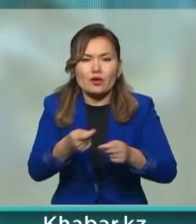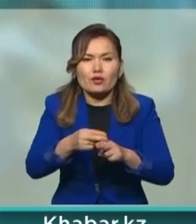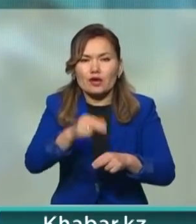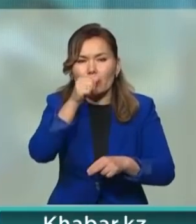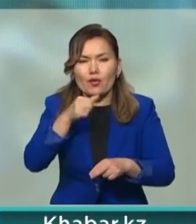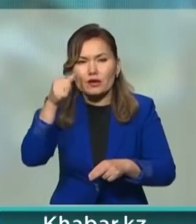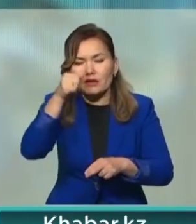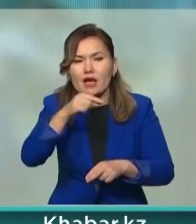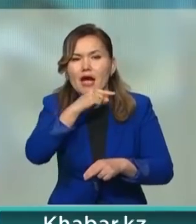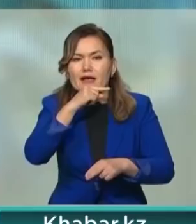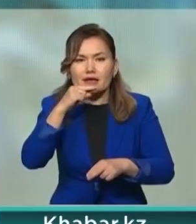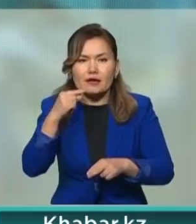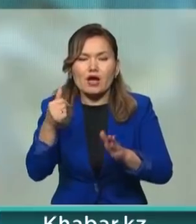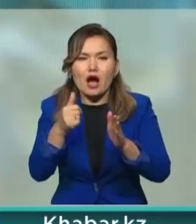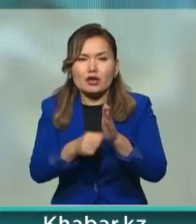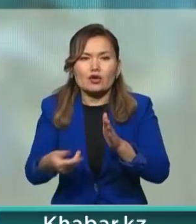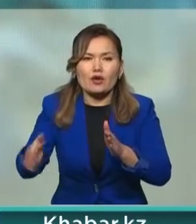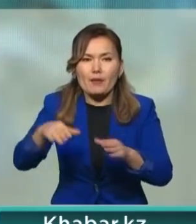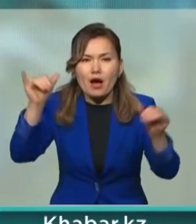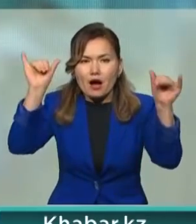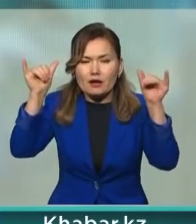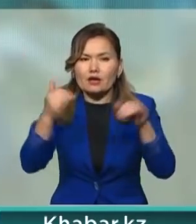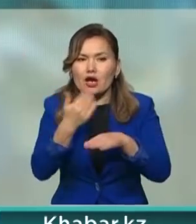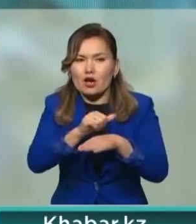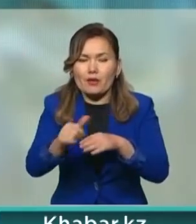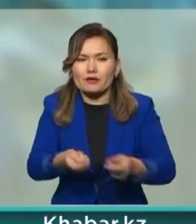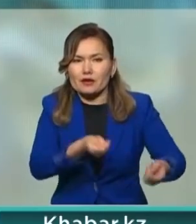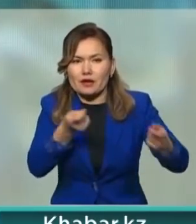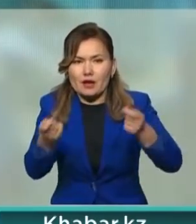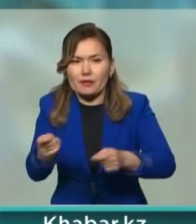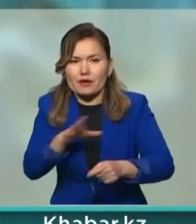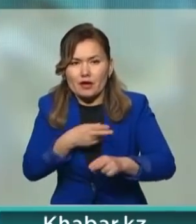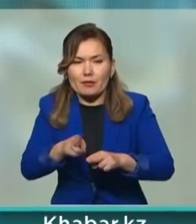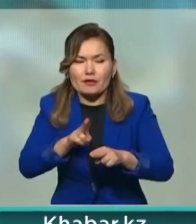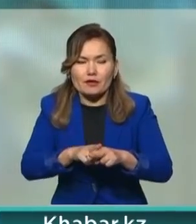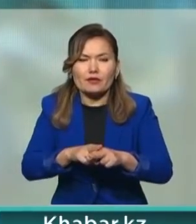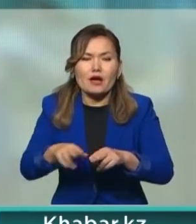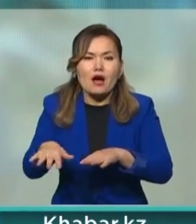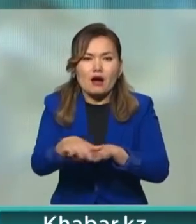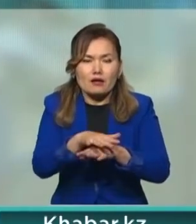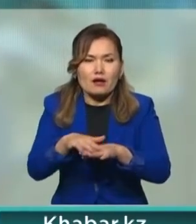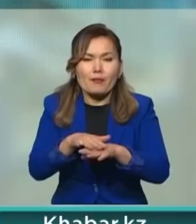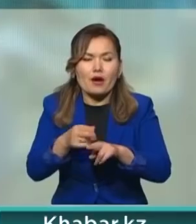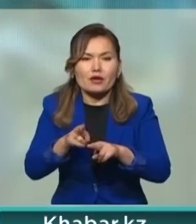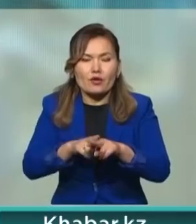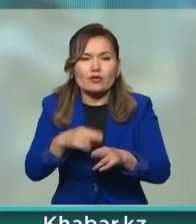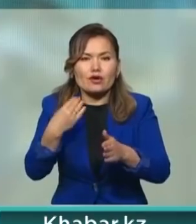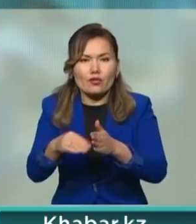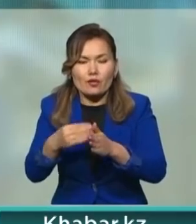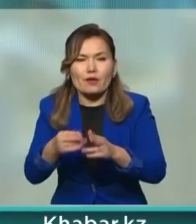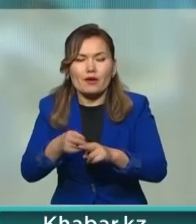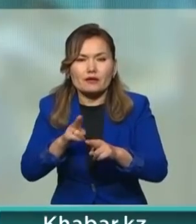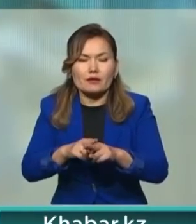бірі өткен жылы Ресейден 600-ден астам қалмық тұқымды сиырын әкеліп жерсіндіруге кірісті. Олар биыл алғашқы төлін